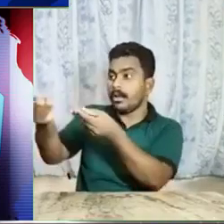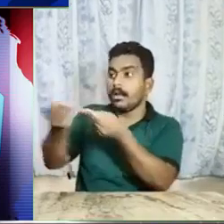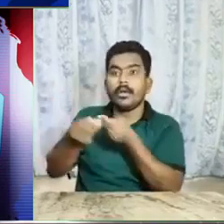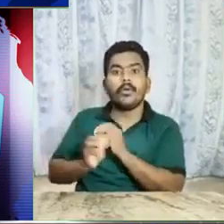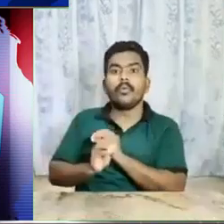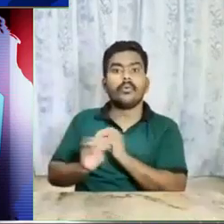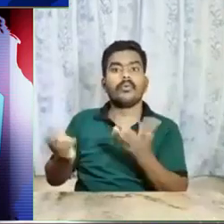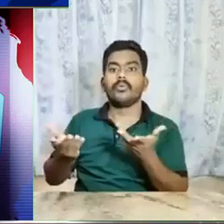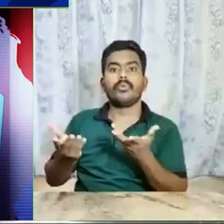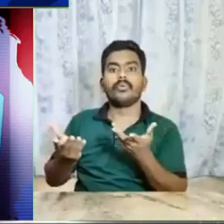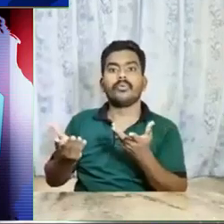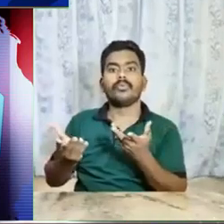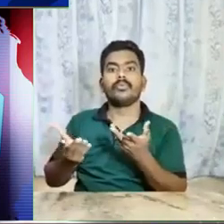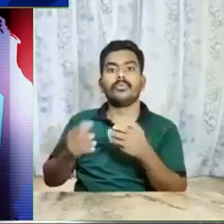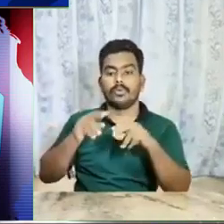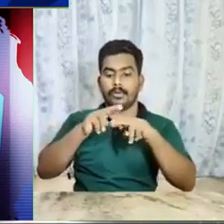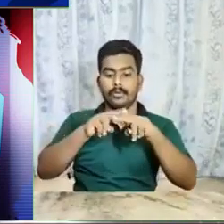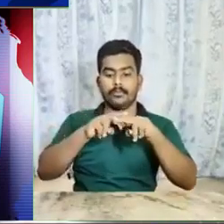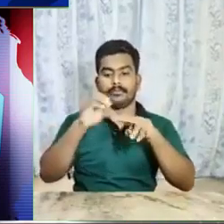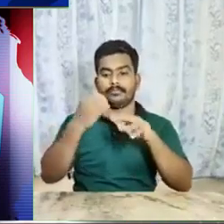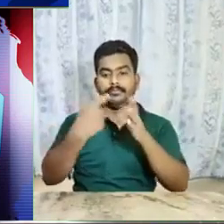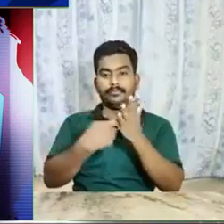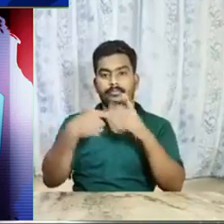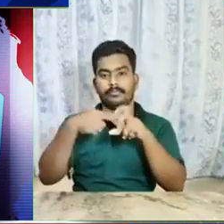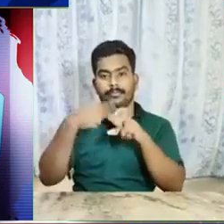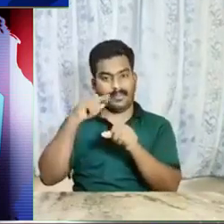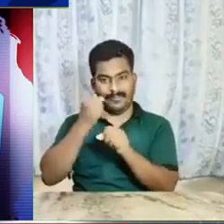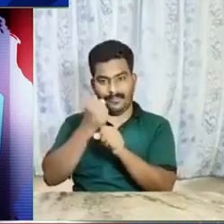ഇത് വലിയ അപകടം സൃഷ്ടിക്കുന്ന രീതിയാണ്.